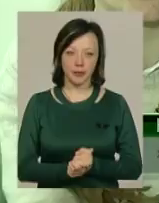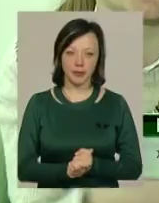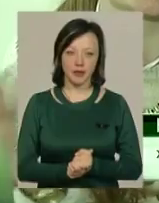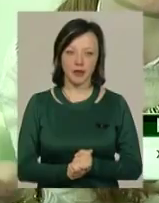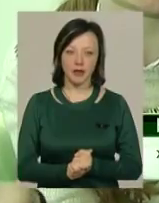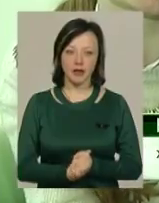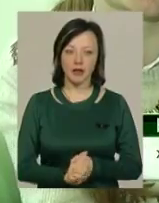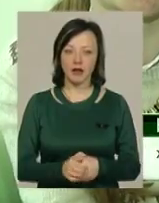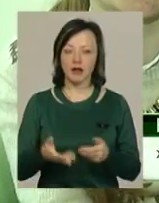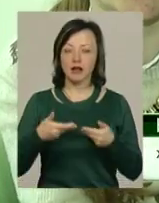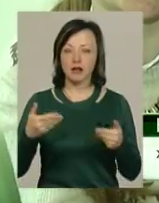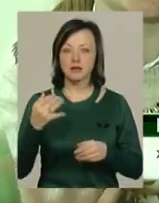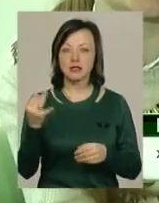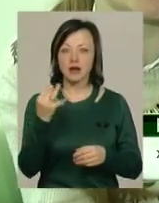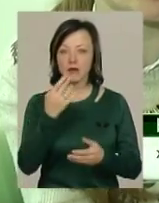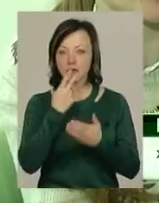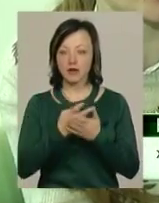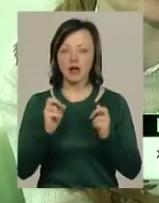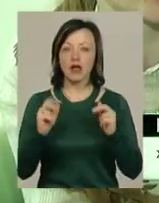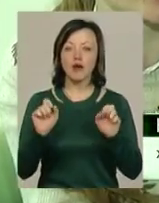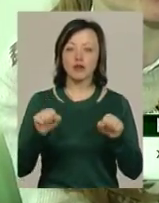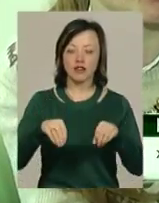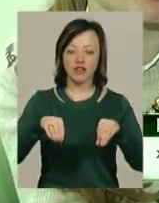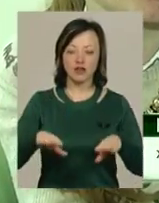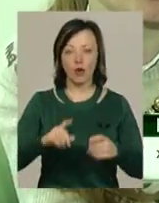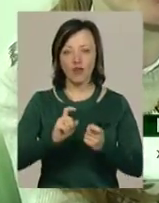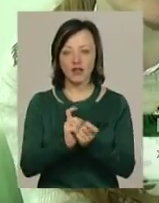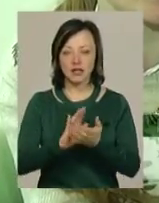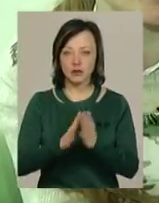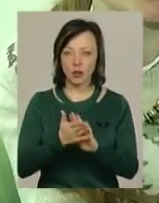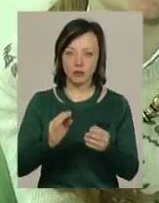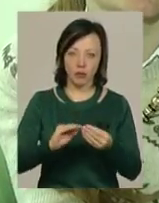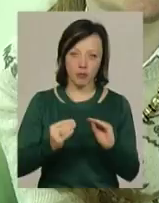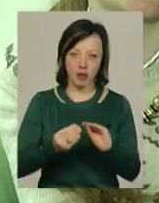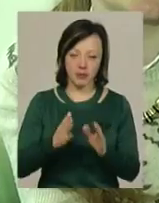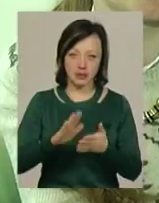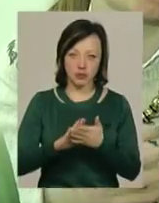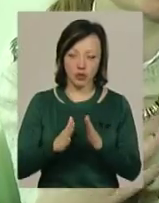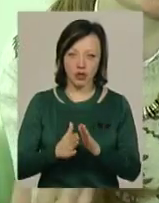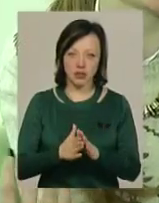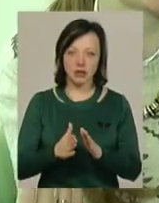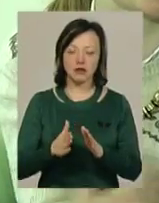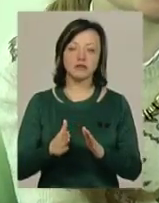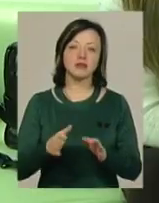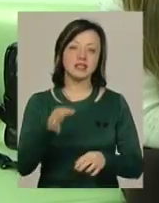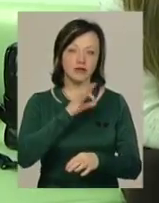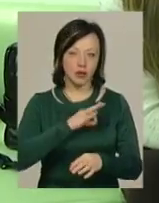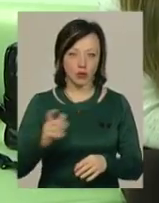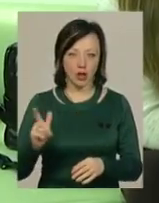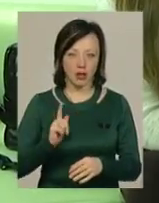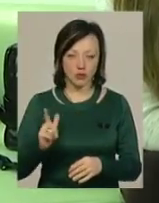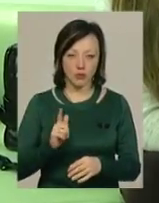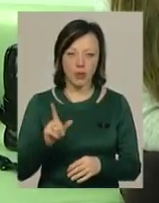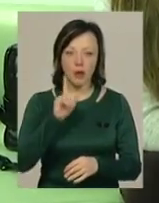подивитися, як можна виходити з якихось конфліктів, з якихось таких ситуацій проблемних, з вигодою для нас обох. У молодій